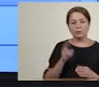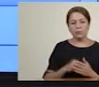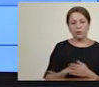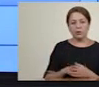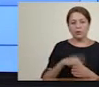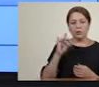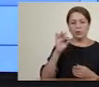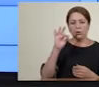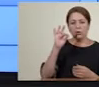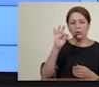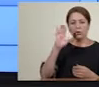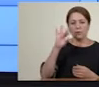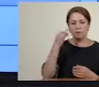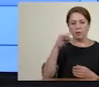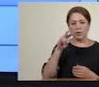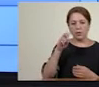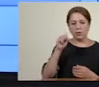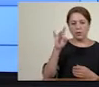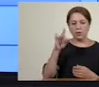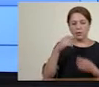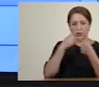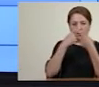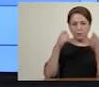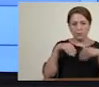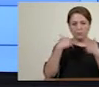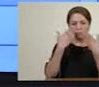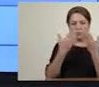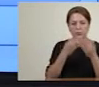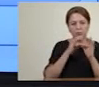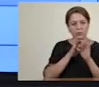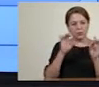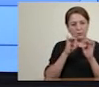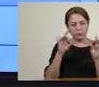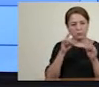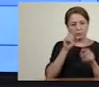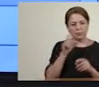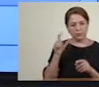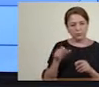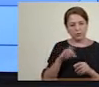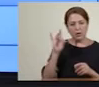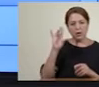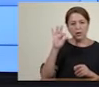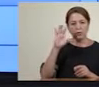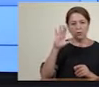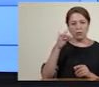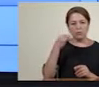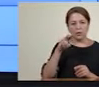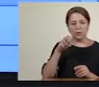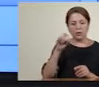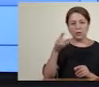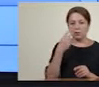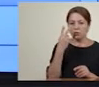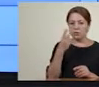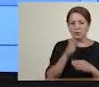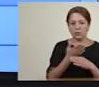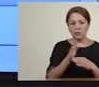Roviylar ma'lumot berguvchi va aytuvchilardir. Roviylar o'z navbatida ikki xil bo'lgan: